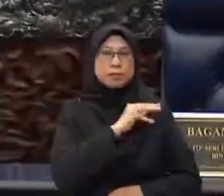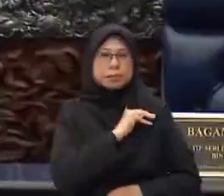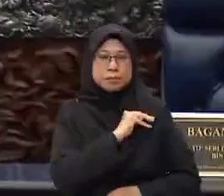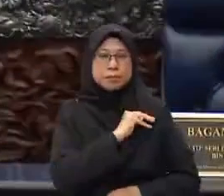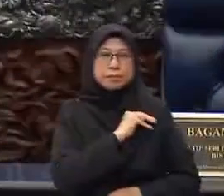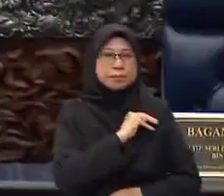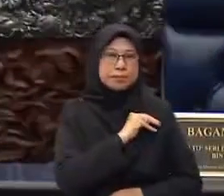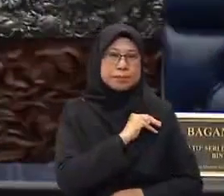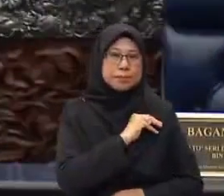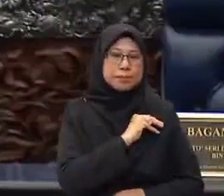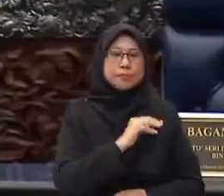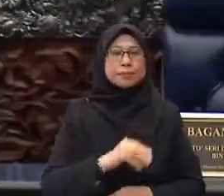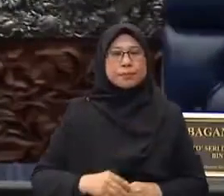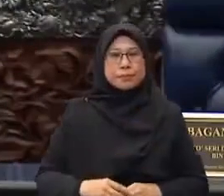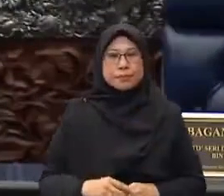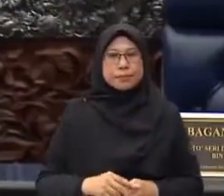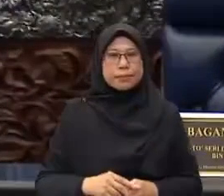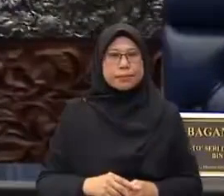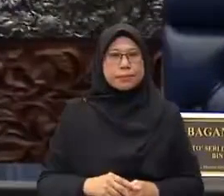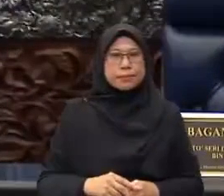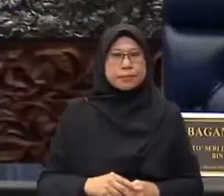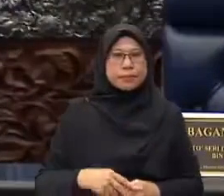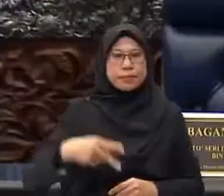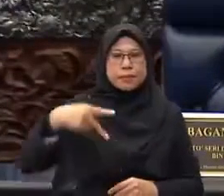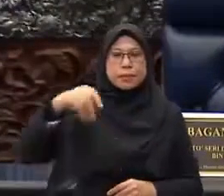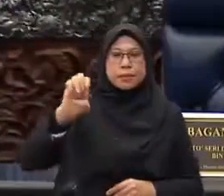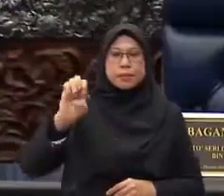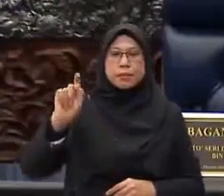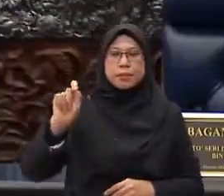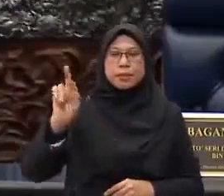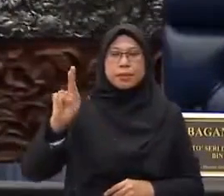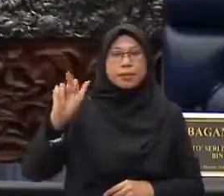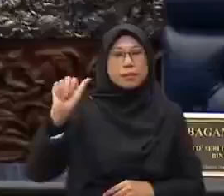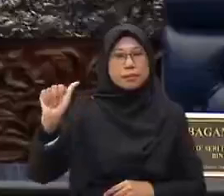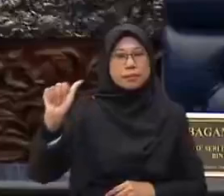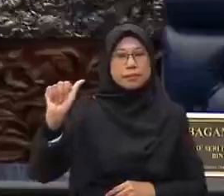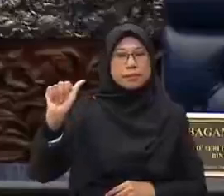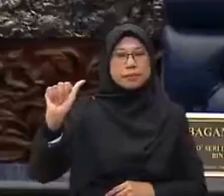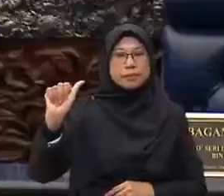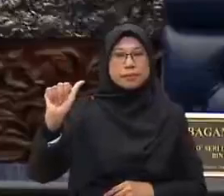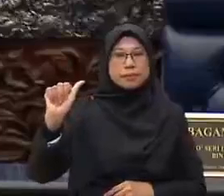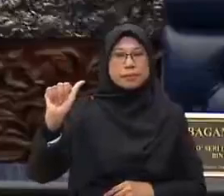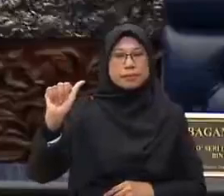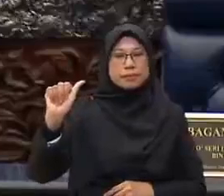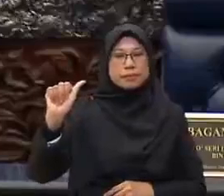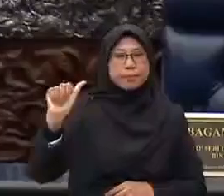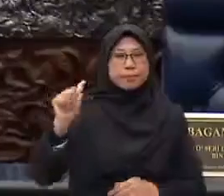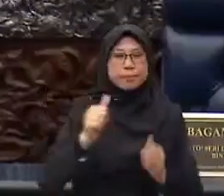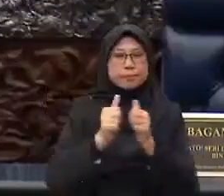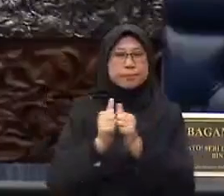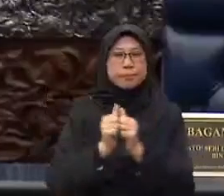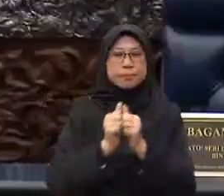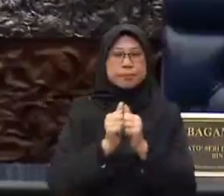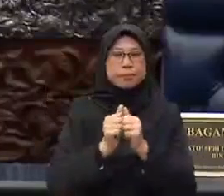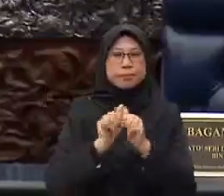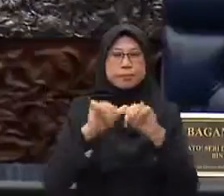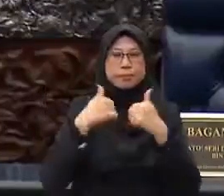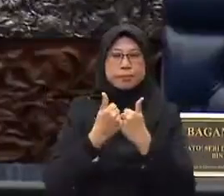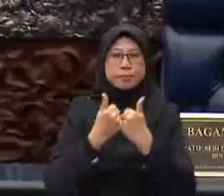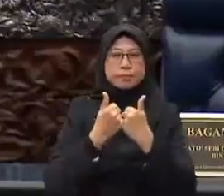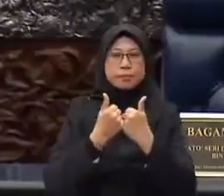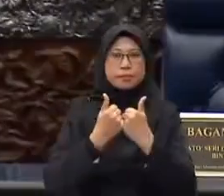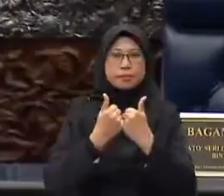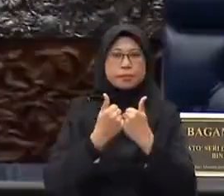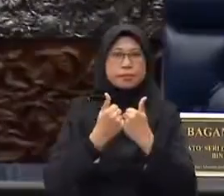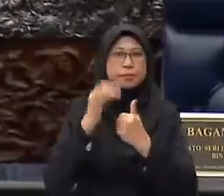tenaga dan transformasi air singkatannya Petra bekerjasama dengan agensi di peringkat persekutuan dan negeri bagi mencegah